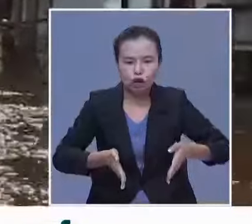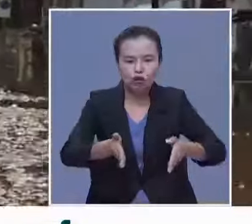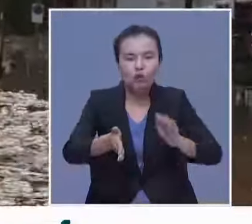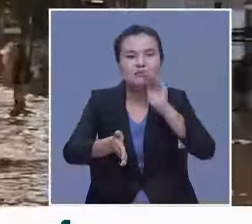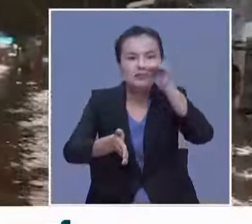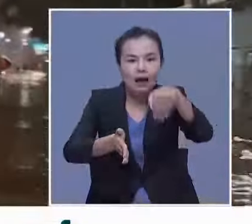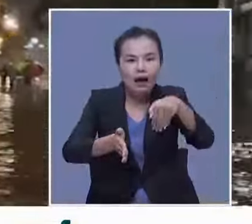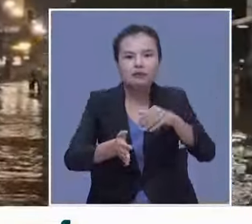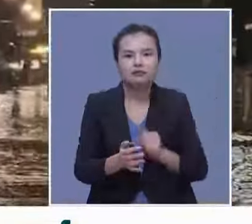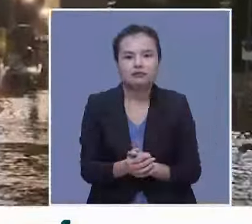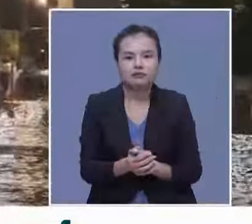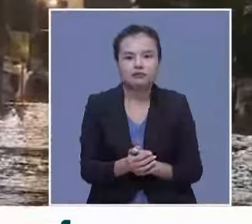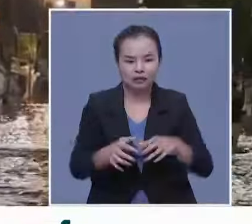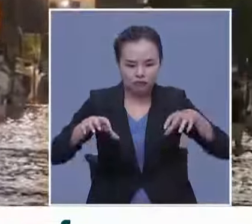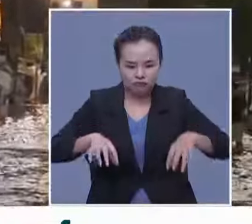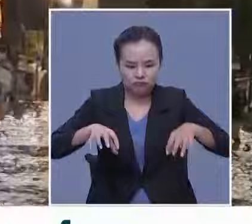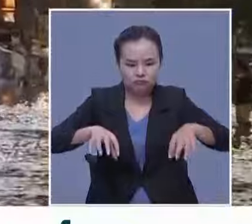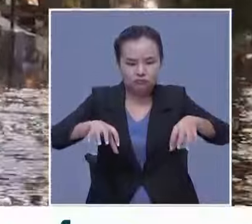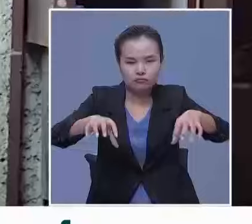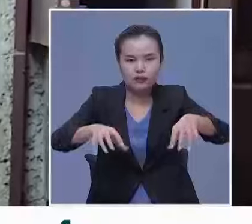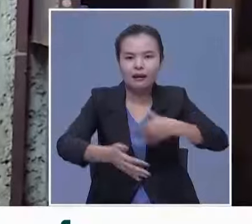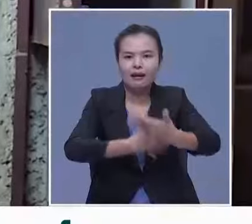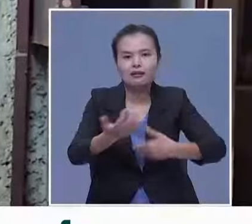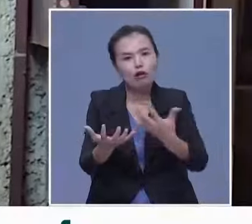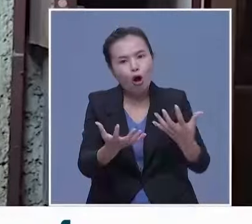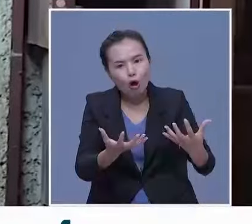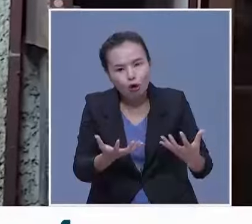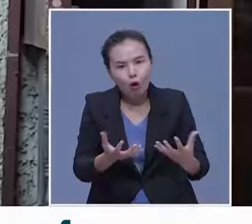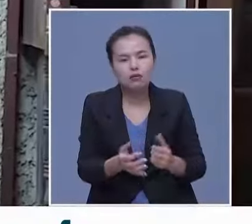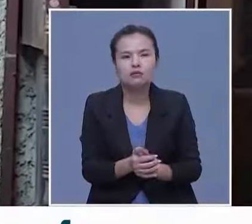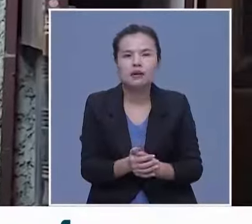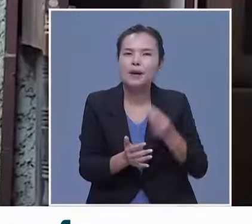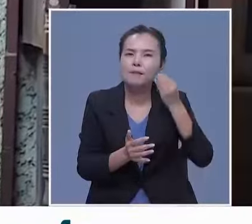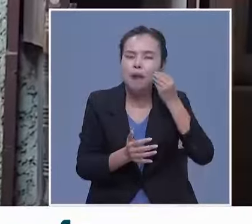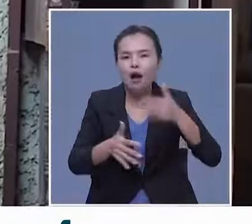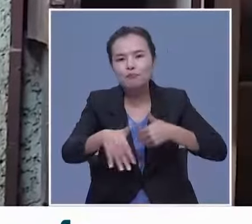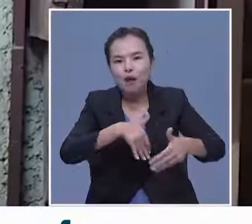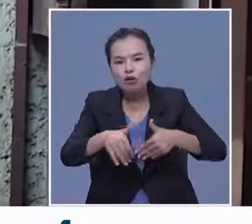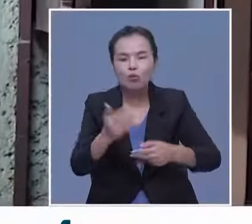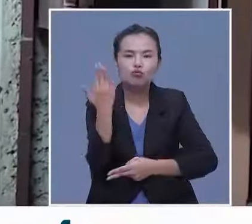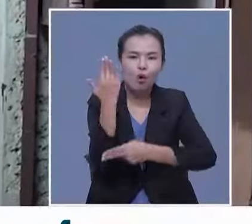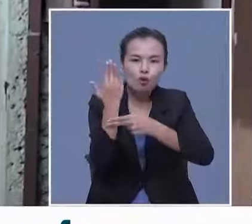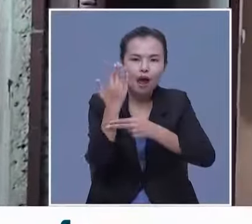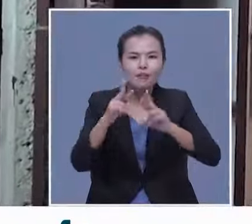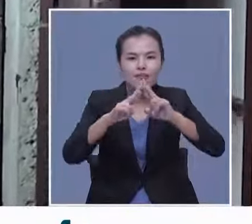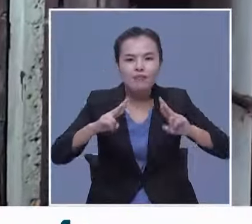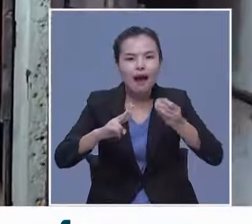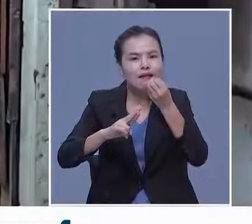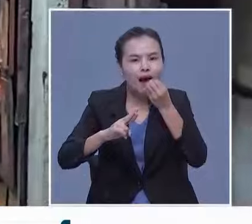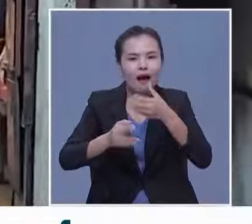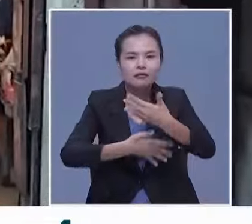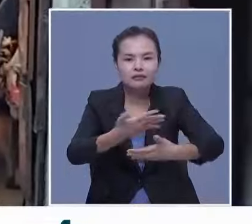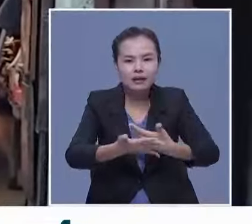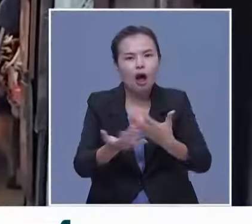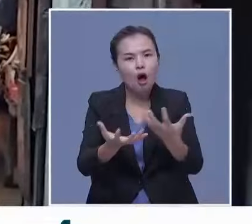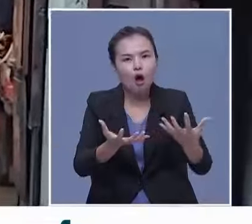ครับทั้ง 2ฝั่งข้างทางมีร้านค้าร้านขายของบ้านเรือนประชาชนโรงแรมร้านอาหารแล้วก็ห้าง